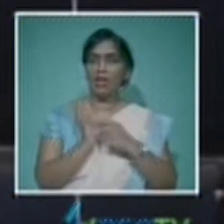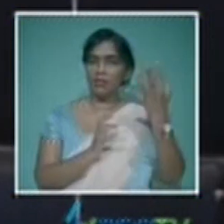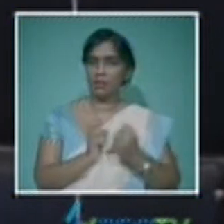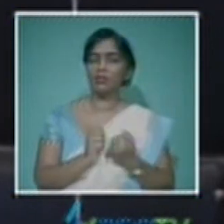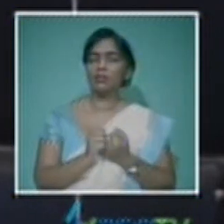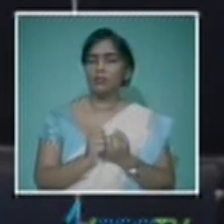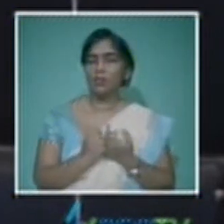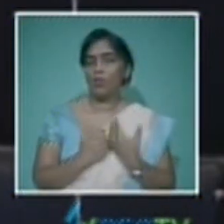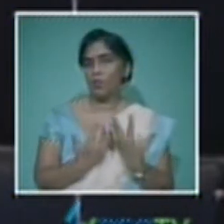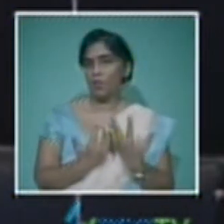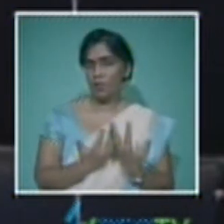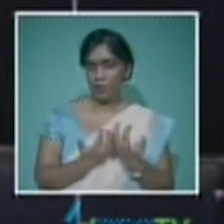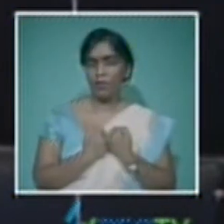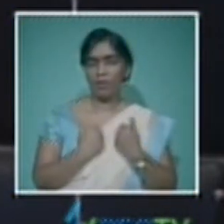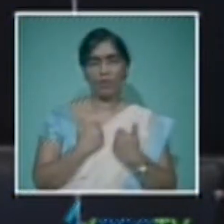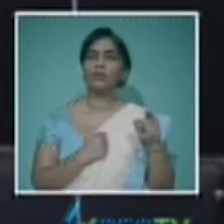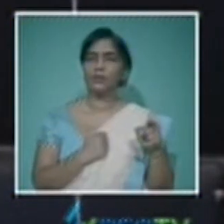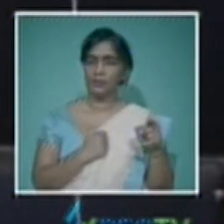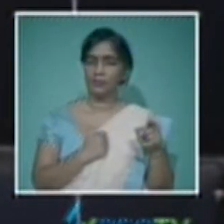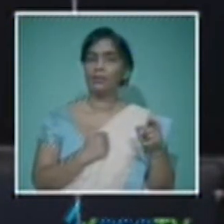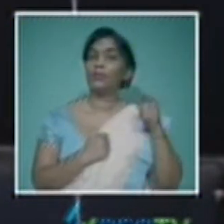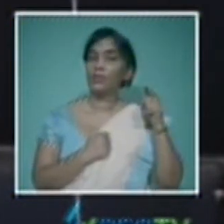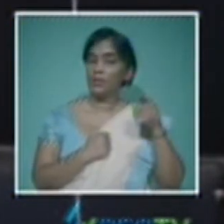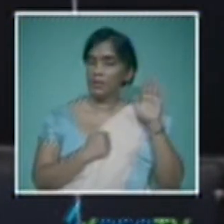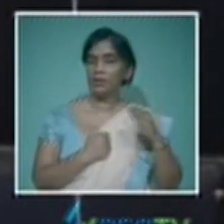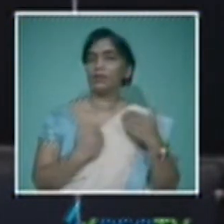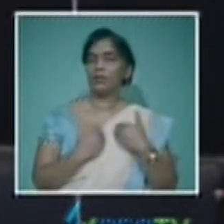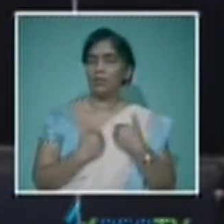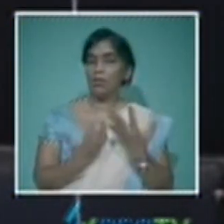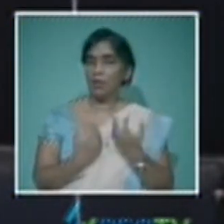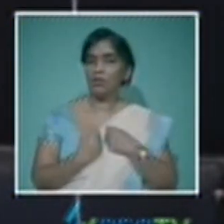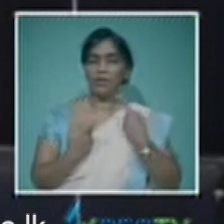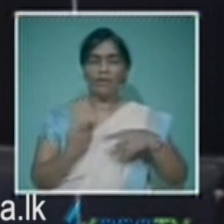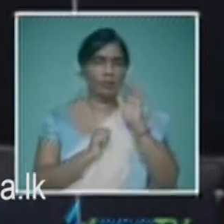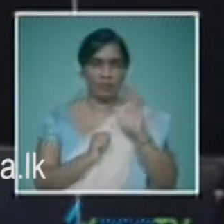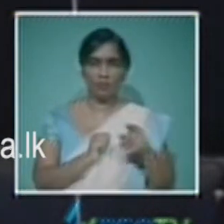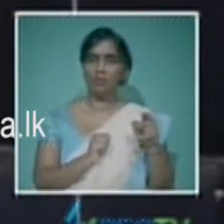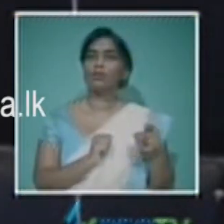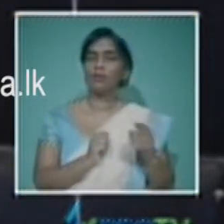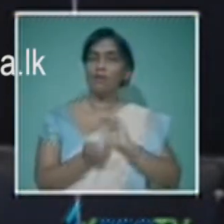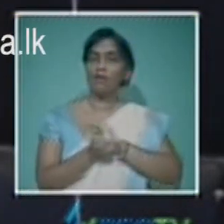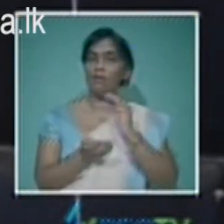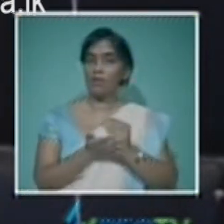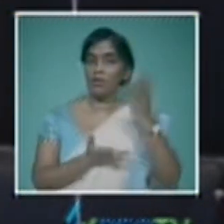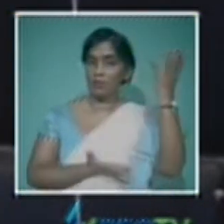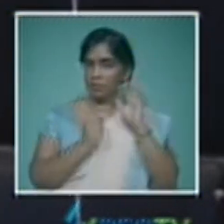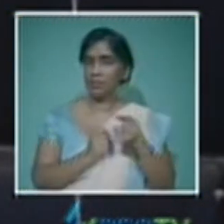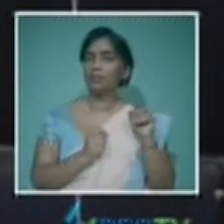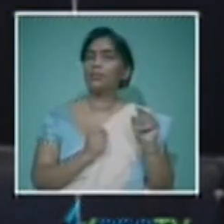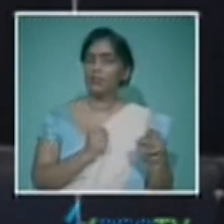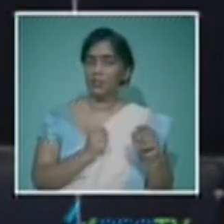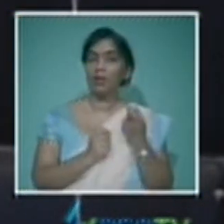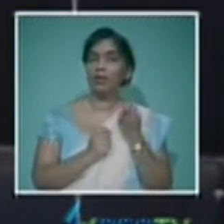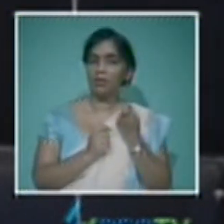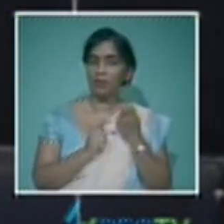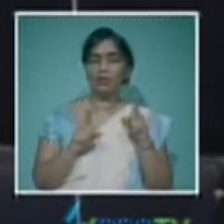ලබා ගන්නට අවකාශ සැලසෙනවා. ඒ තුලින් අපට අත්‍යවශ්‍ය කටයුතු සඳහා අරමුදල් ලැබෙන අතර